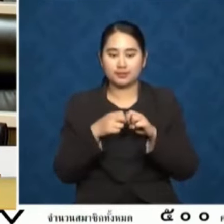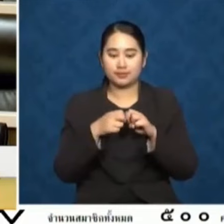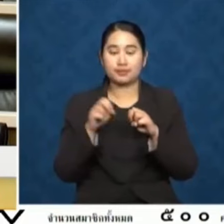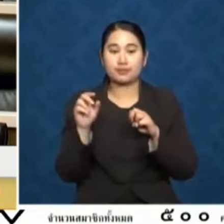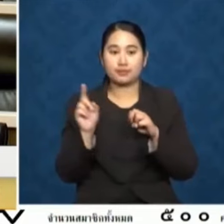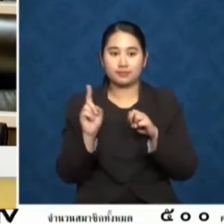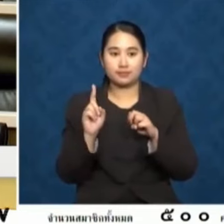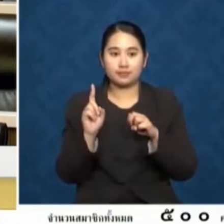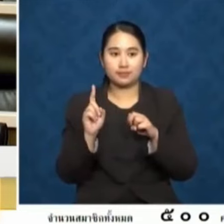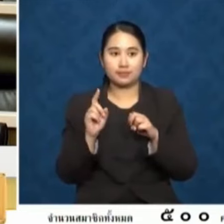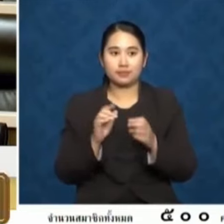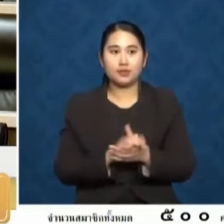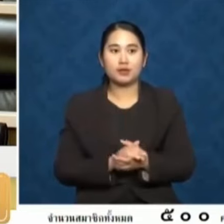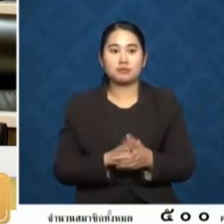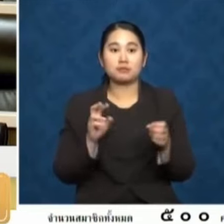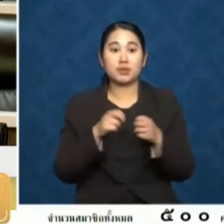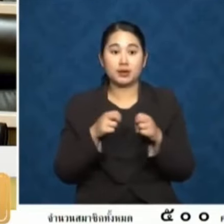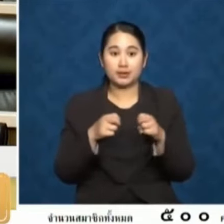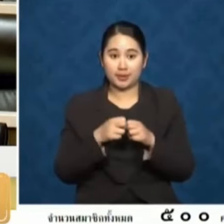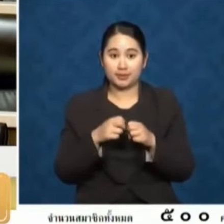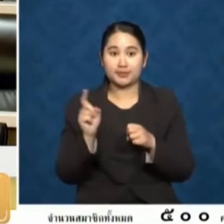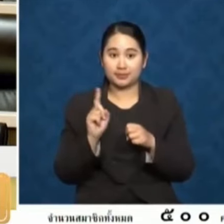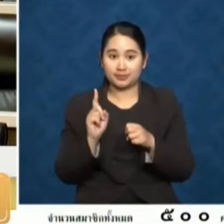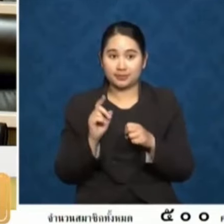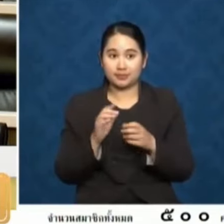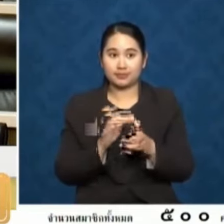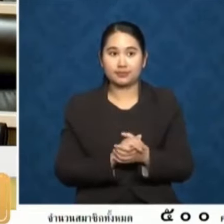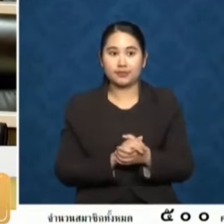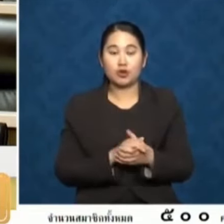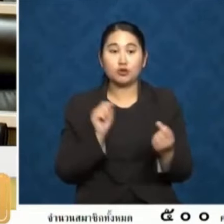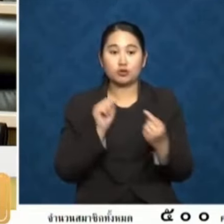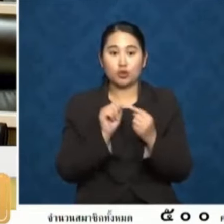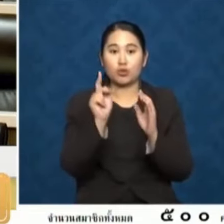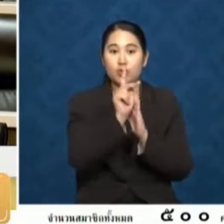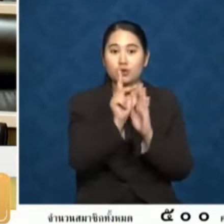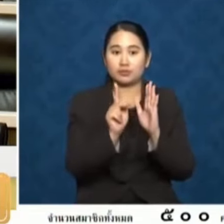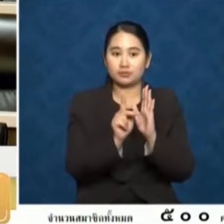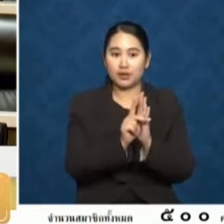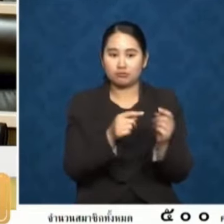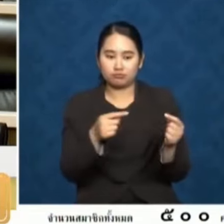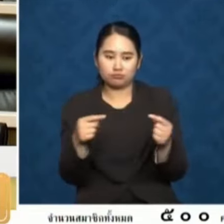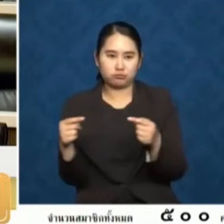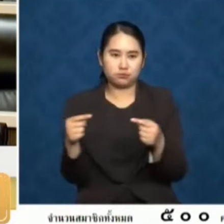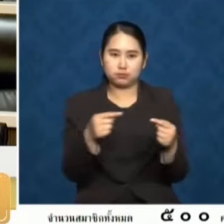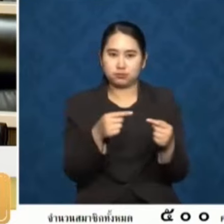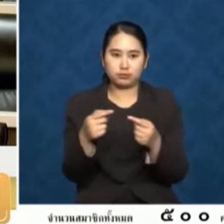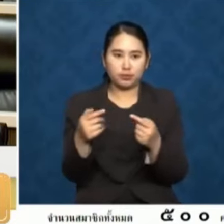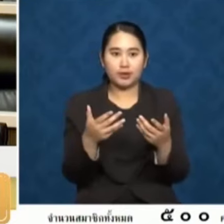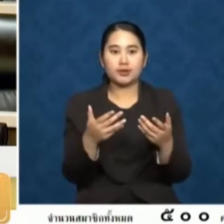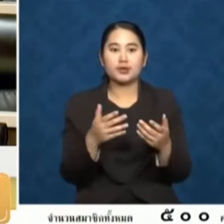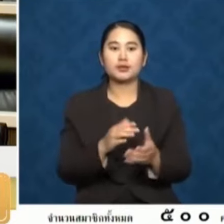ากข้อโต้แย้งในข้อกฎหมายหรือข้อเท็จจริงในการปฏิบัติหน้า